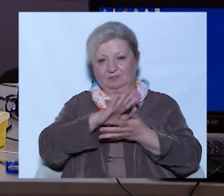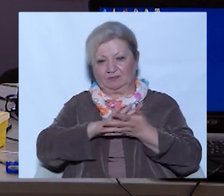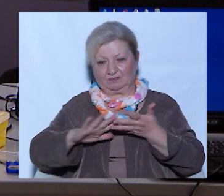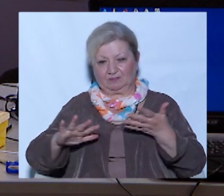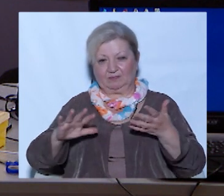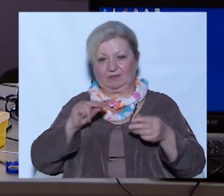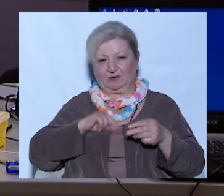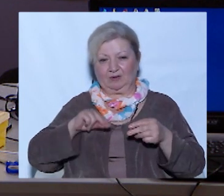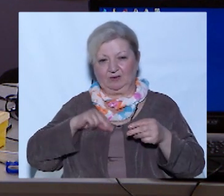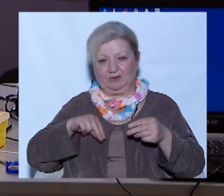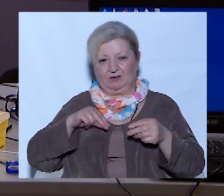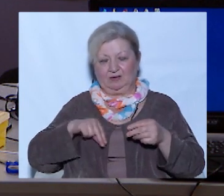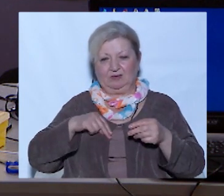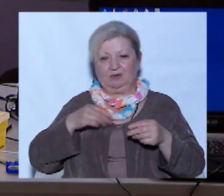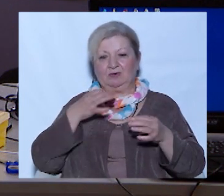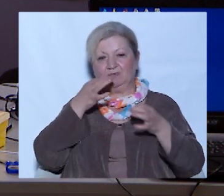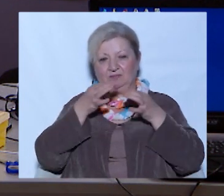ლავეთერში ვართ, გავაგრძელოთ მუშაობა.